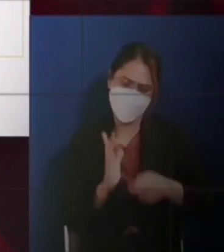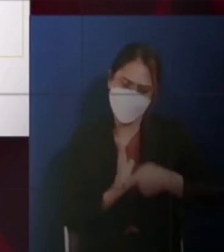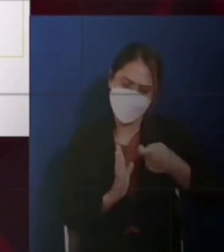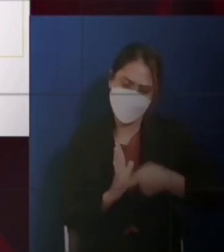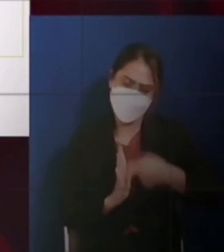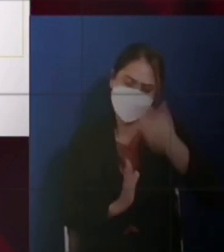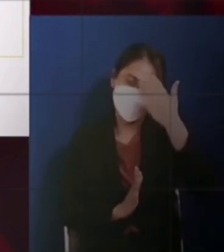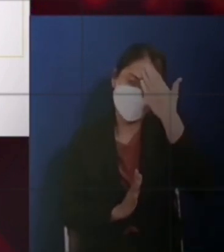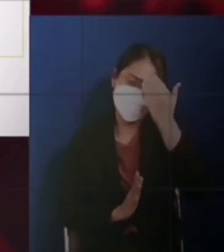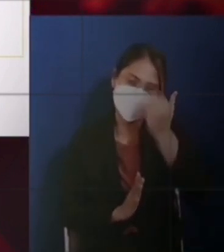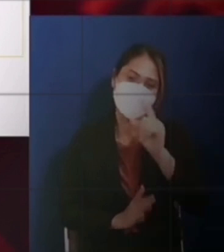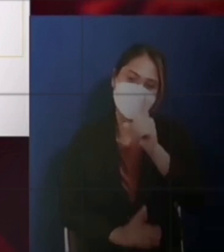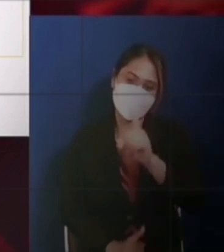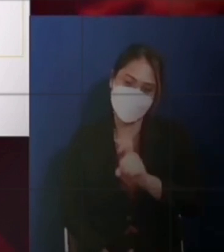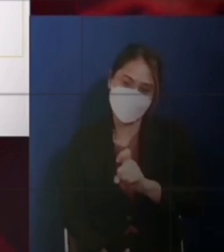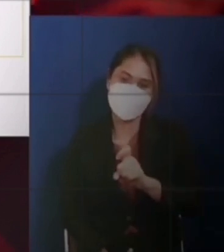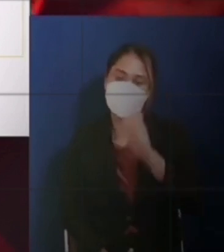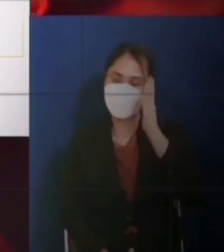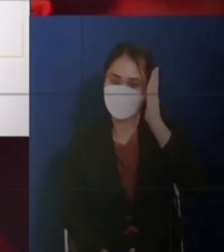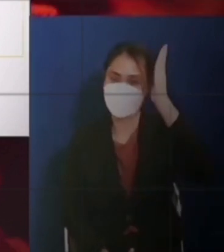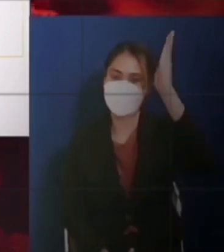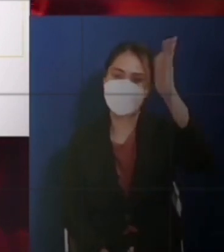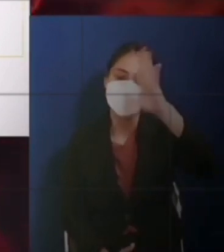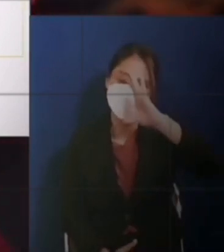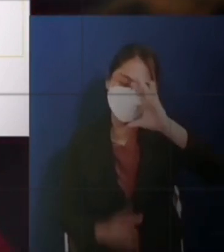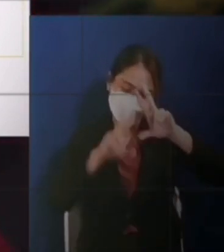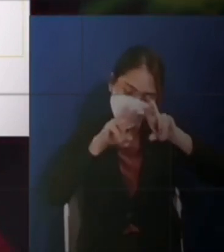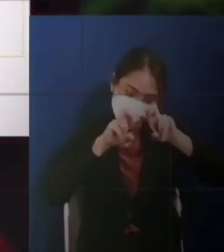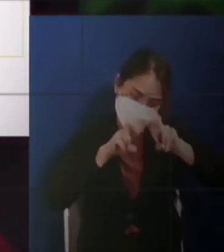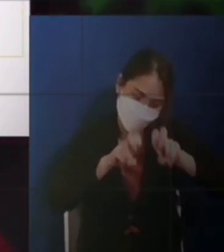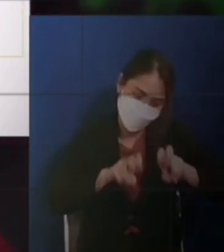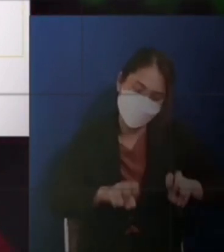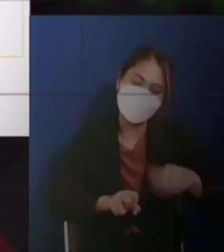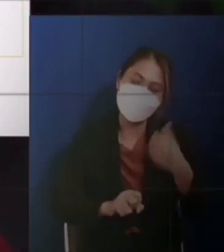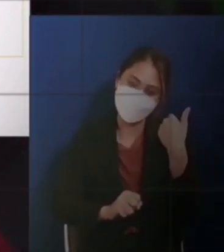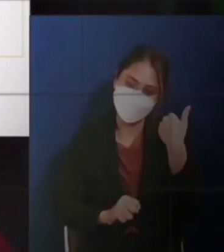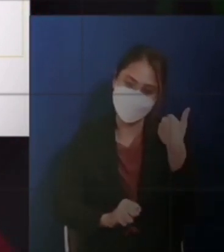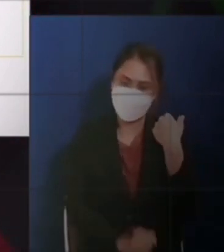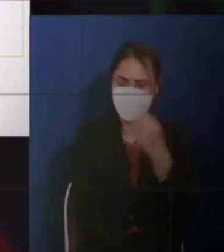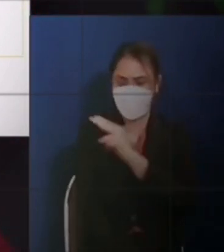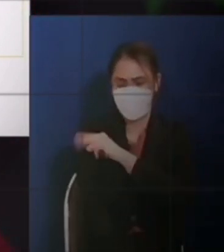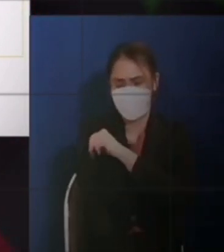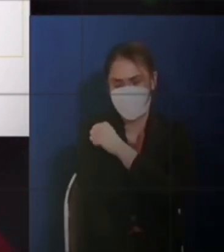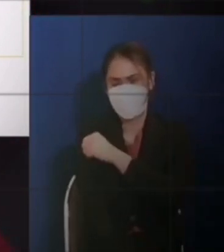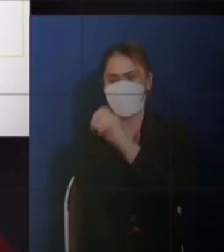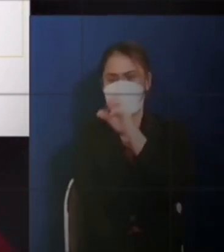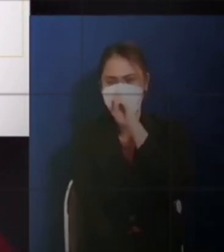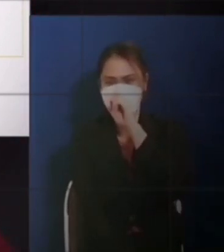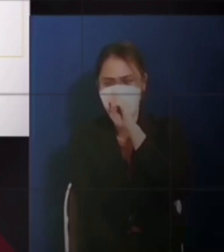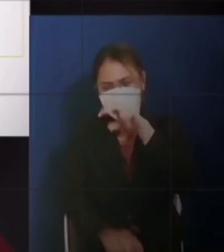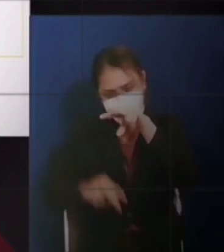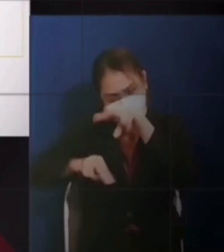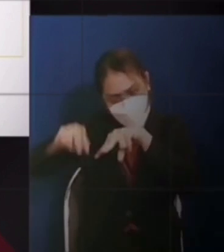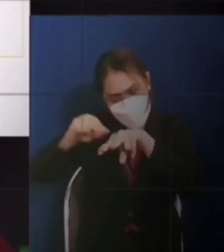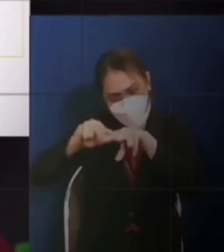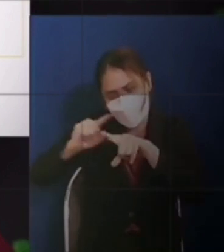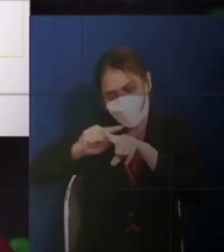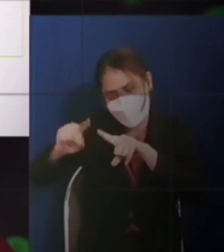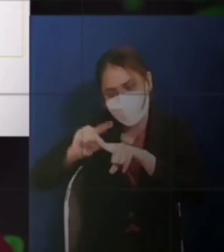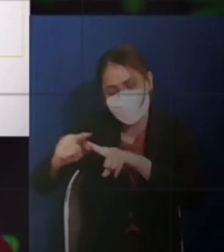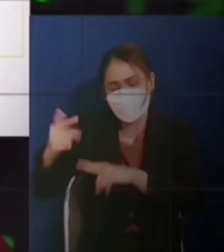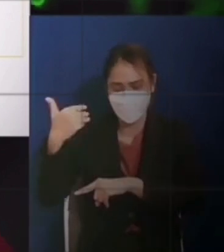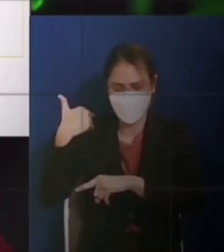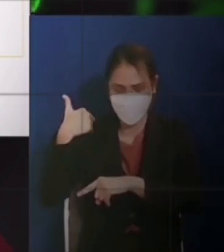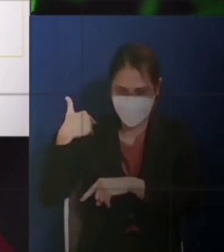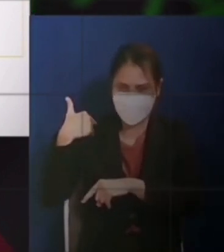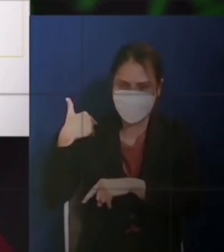ซึ่งในขณะนี้เองทางแพทย์นะครับได้มีการตรวจเบื้องต้นนะครับแล้วก็ได้